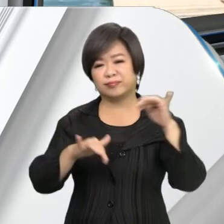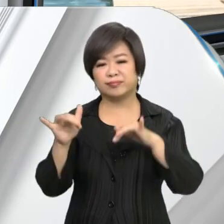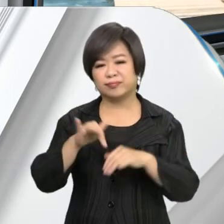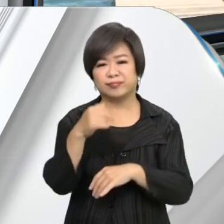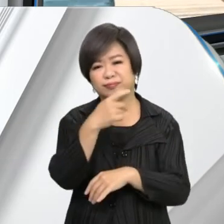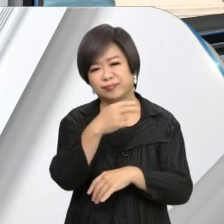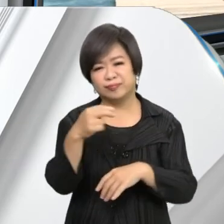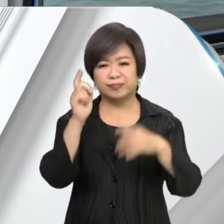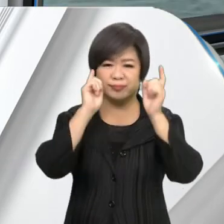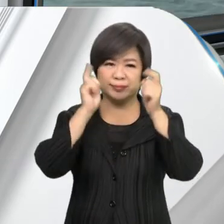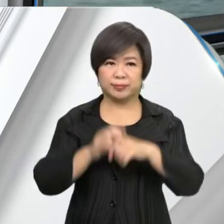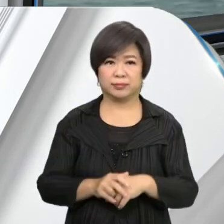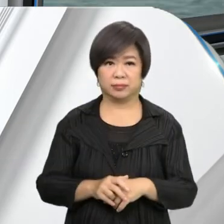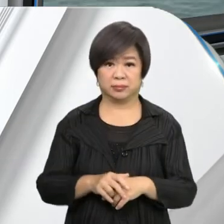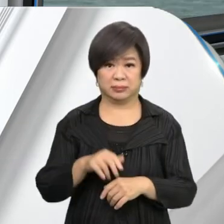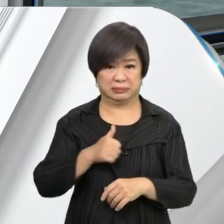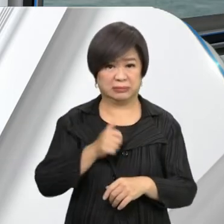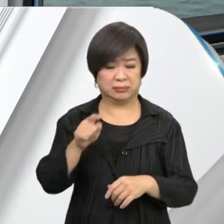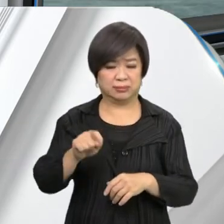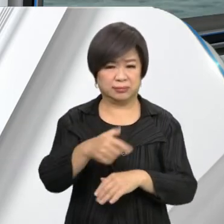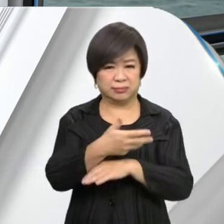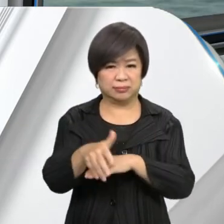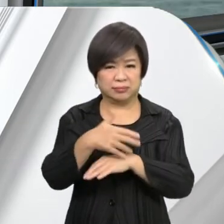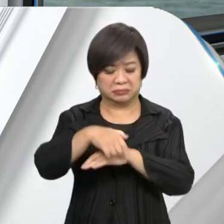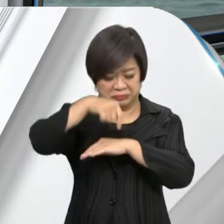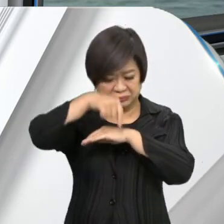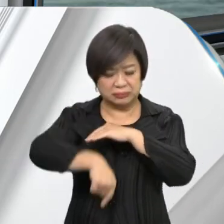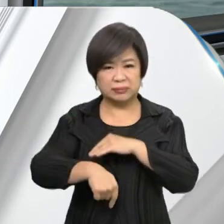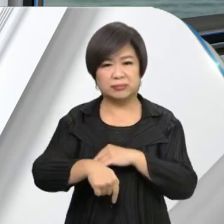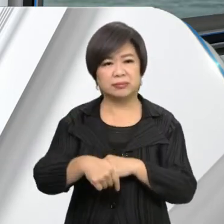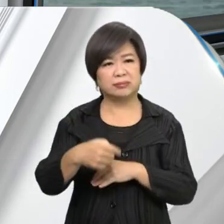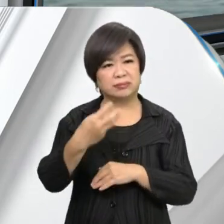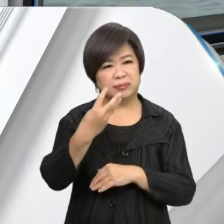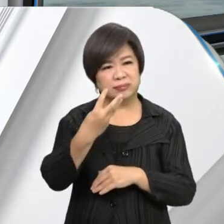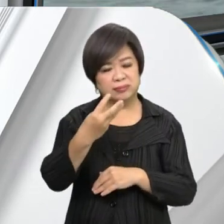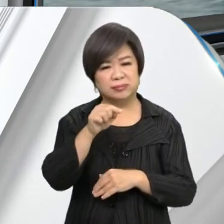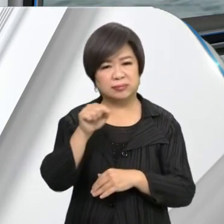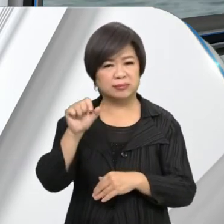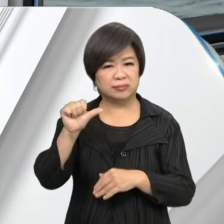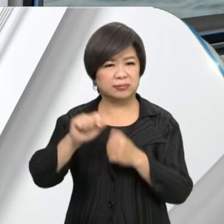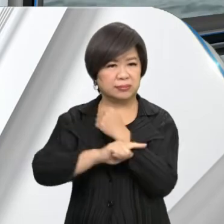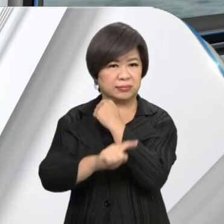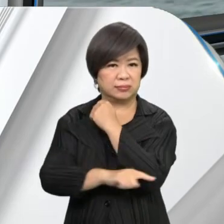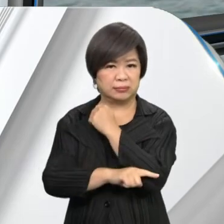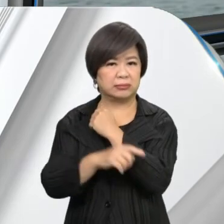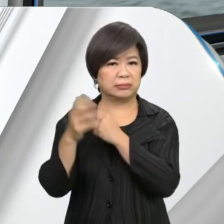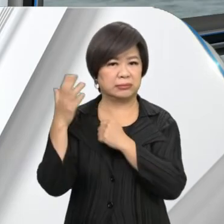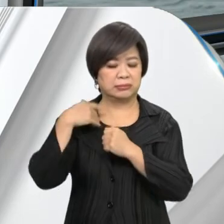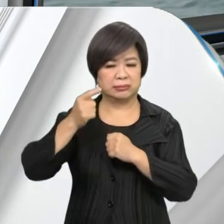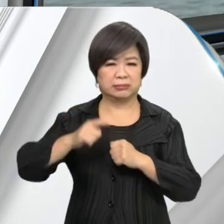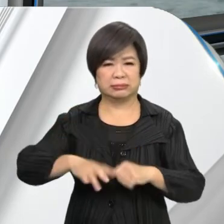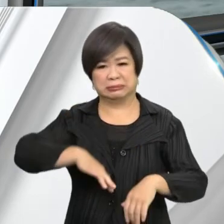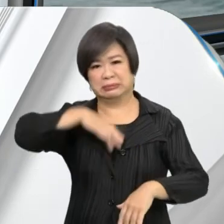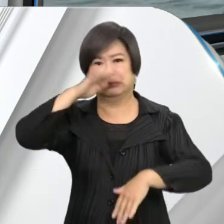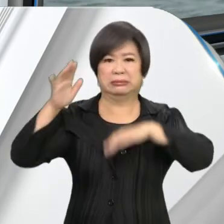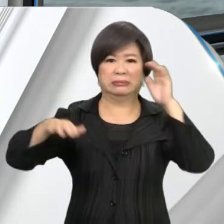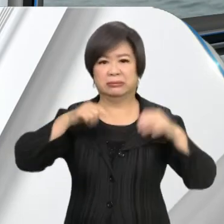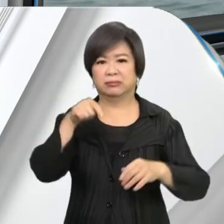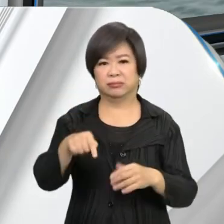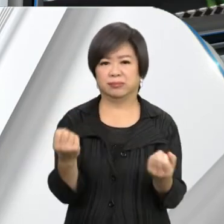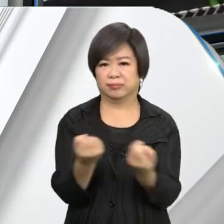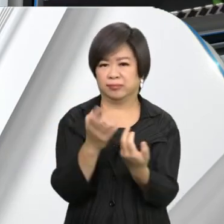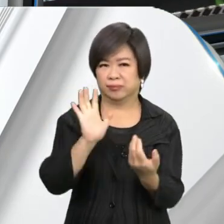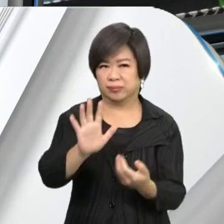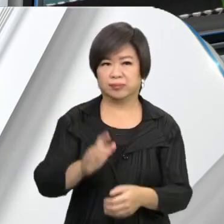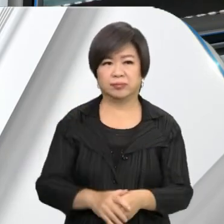道。我了为全土就3到5公尺，让床头发现有抽水人的障碍。5年前推动让